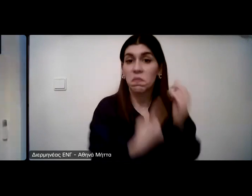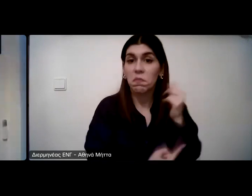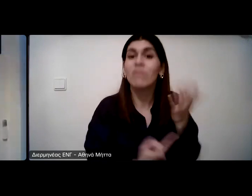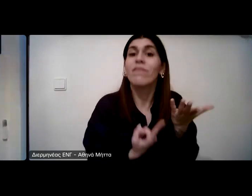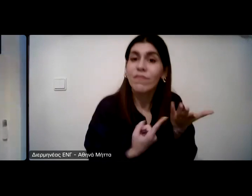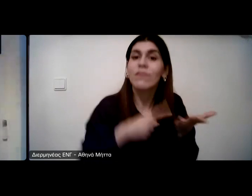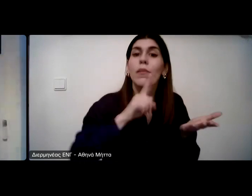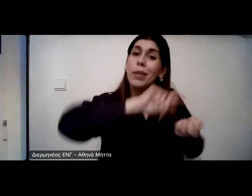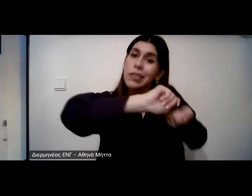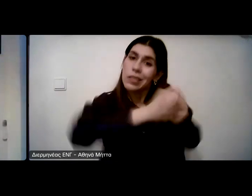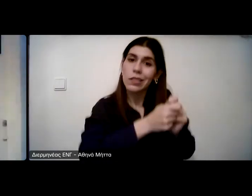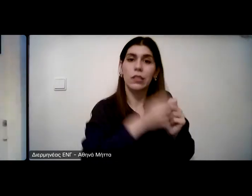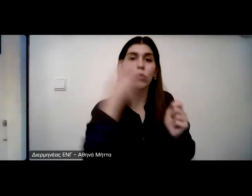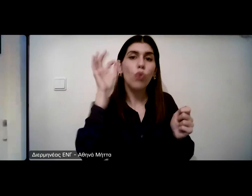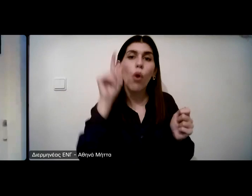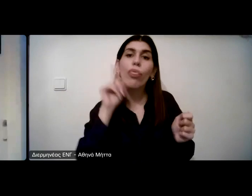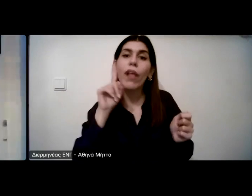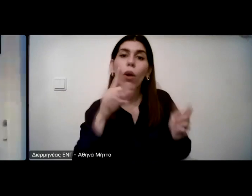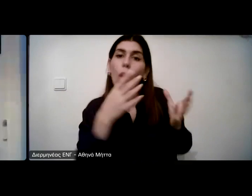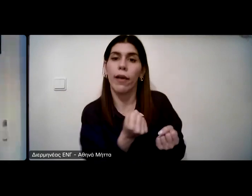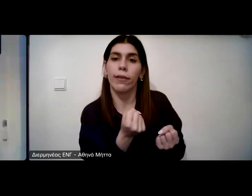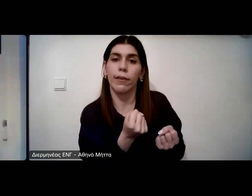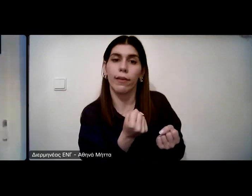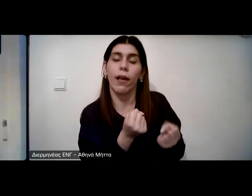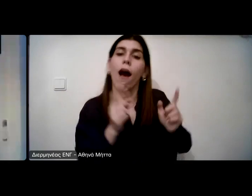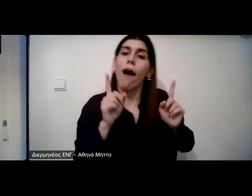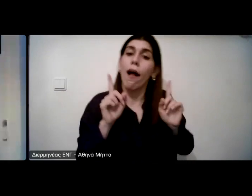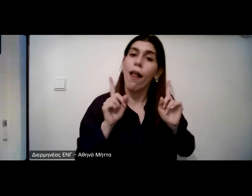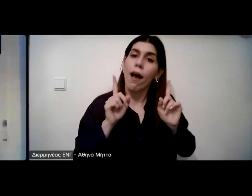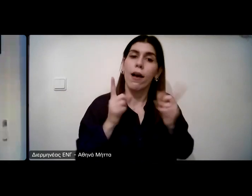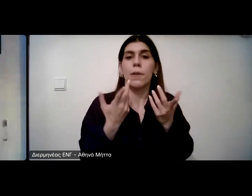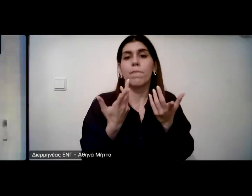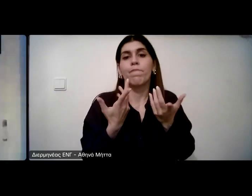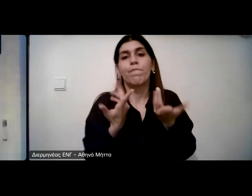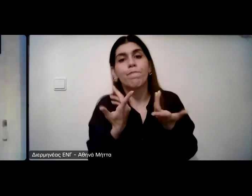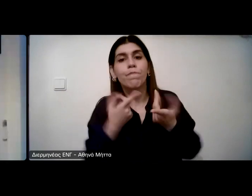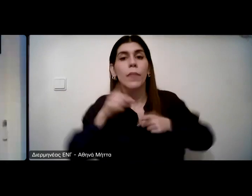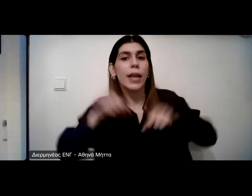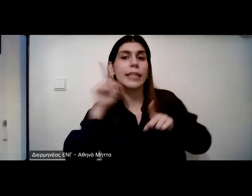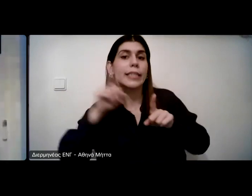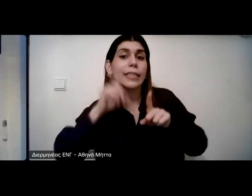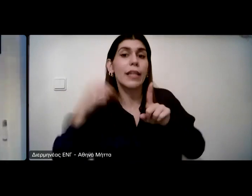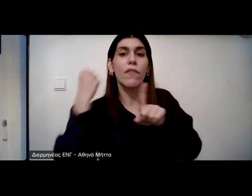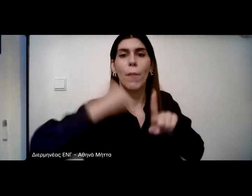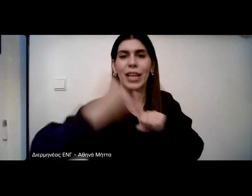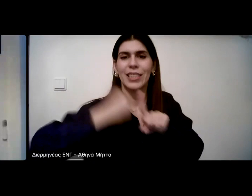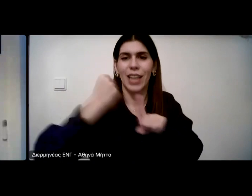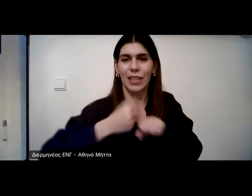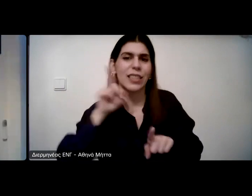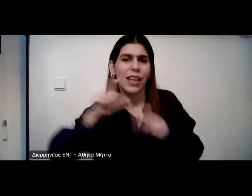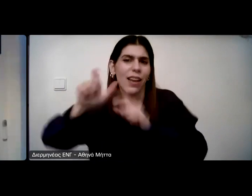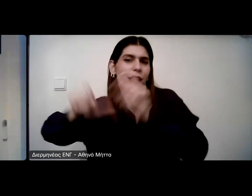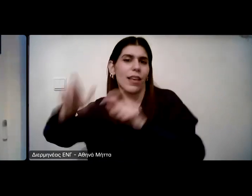την αντίδραση μεγάλης μερίδας φεμινιστριών, οι οποίες βλέπουν σε μια τέτοια πρακτική